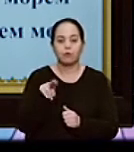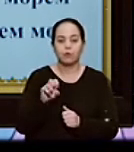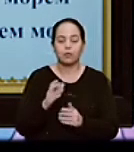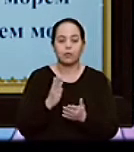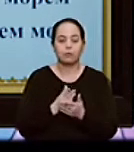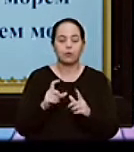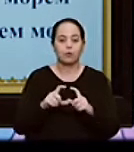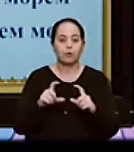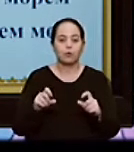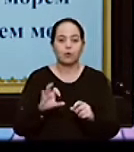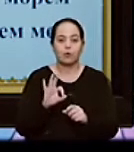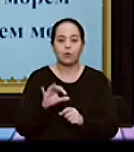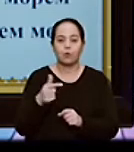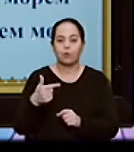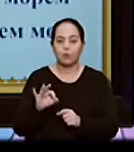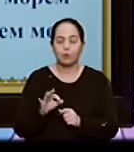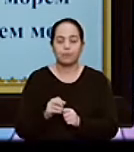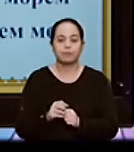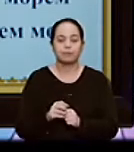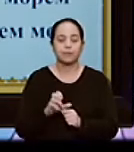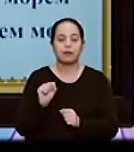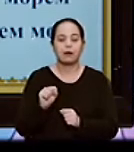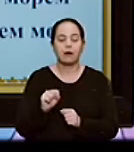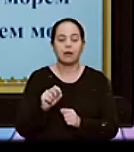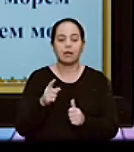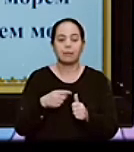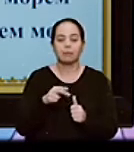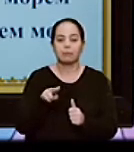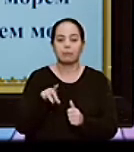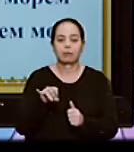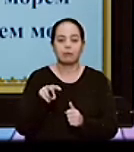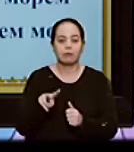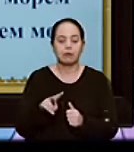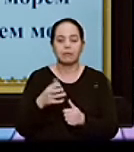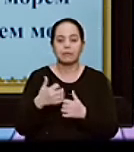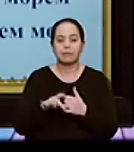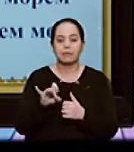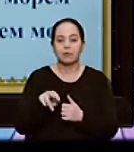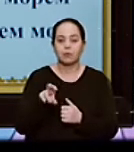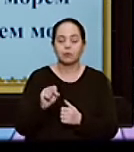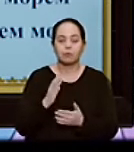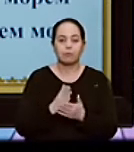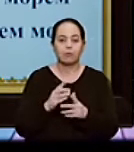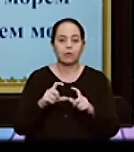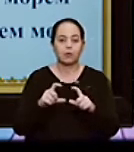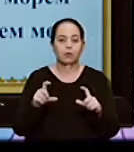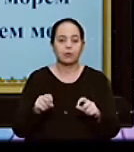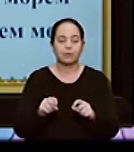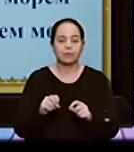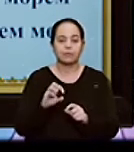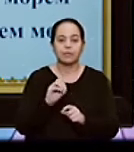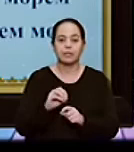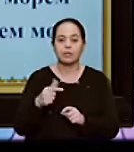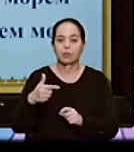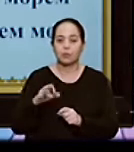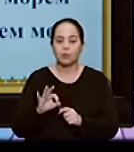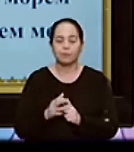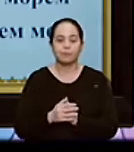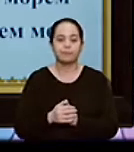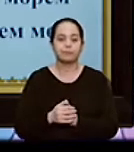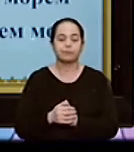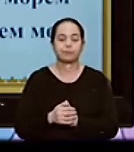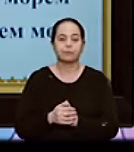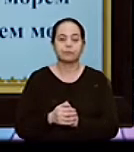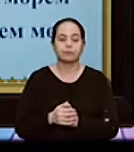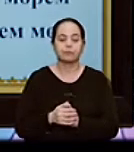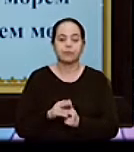окончание «ого», а имена прилагательные среднего рода имеют окончание «его». В